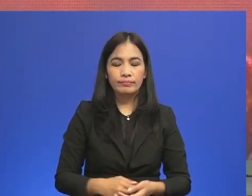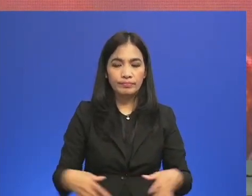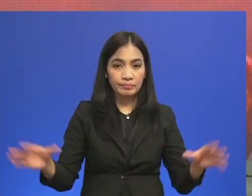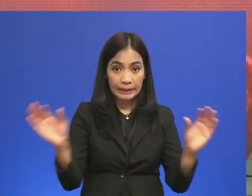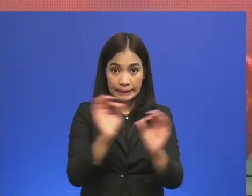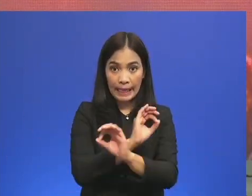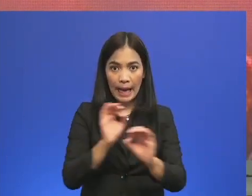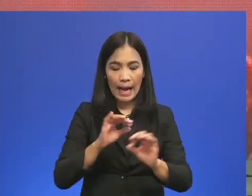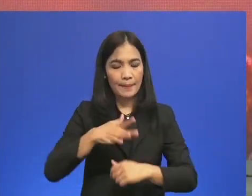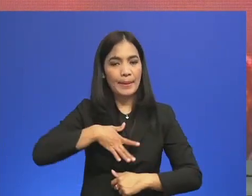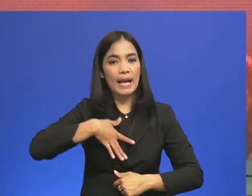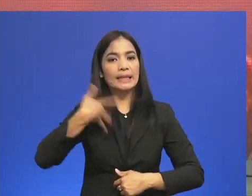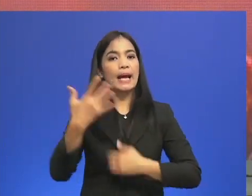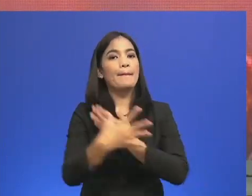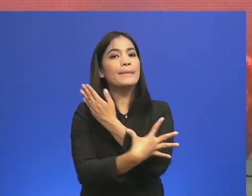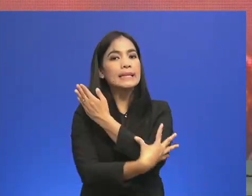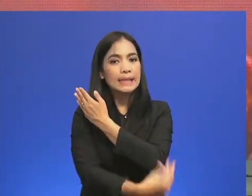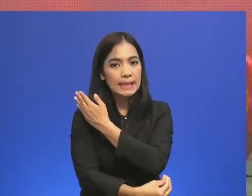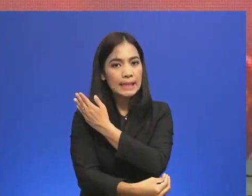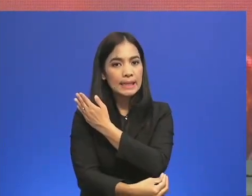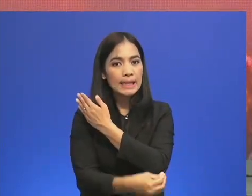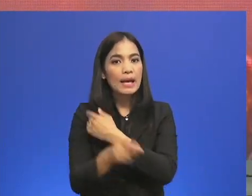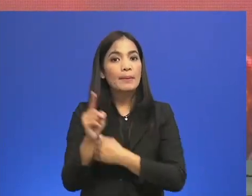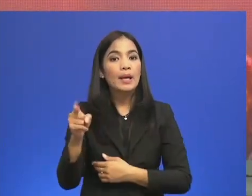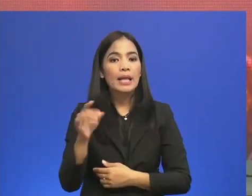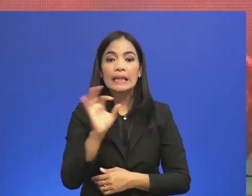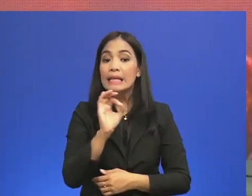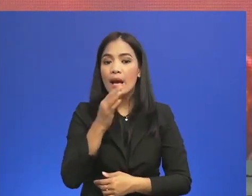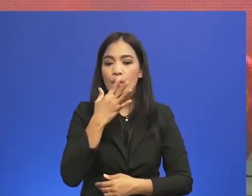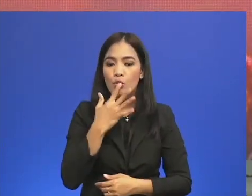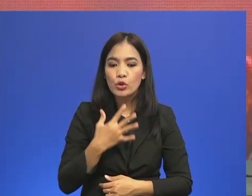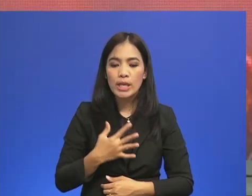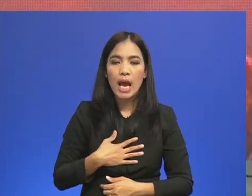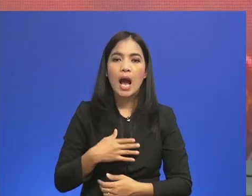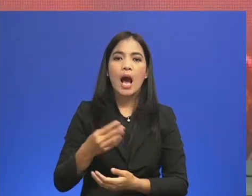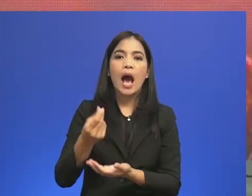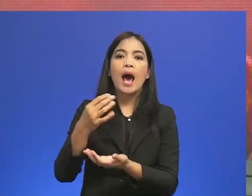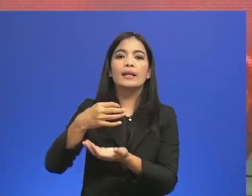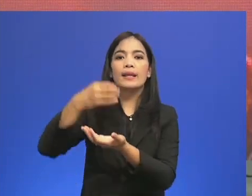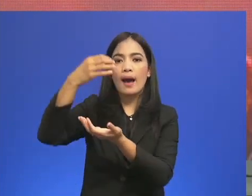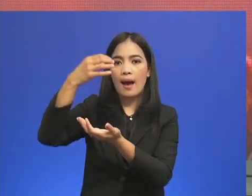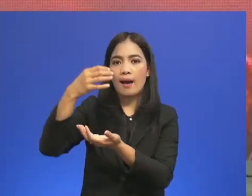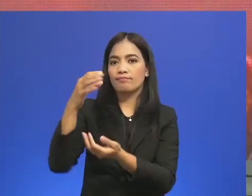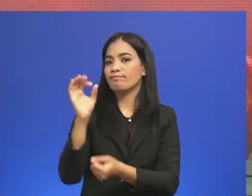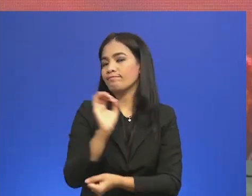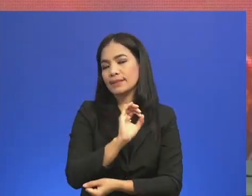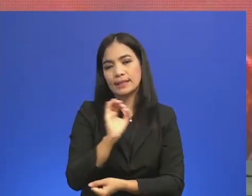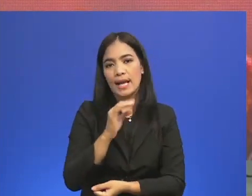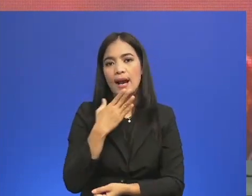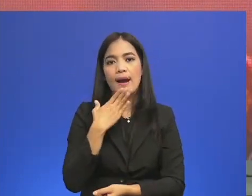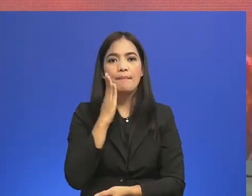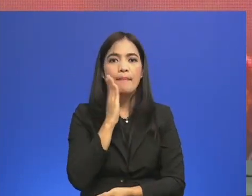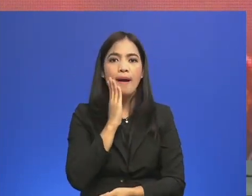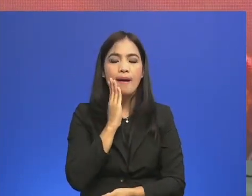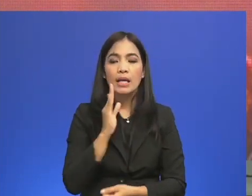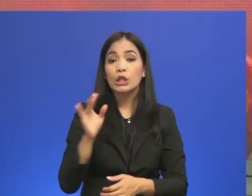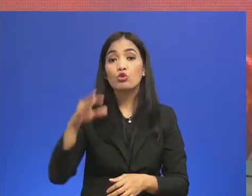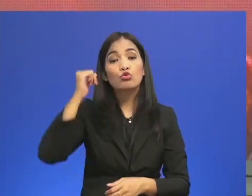jangan merasa miskin karena Anda tidak memiliki harta. Ini tidak mudah,